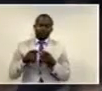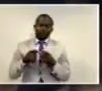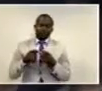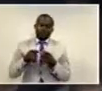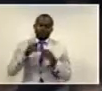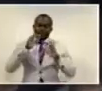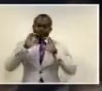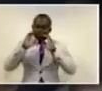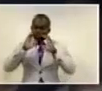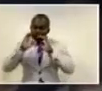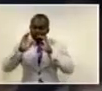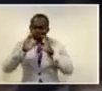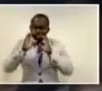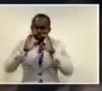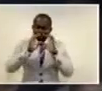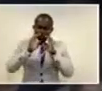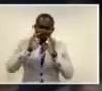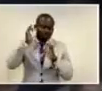iby'itumanaho